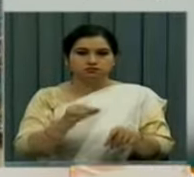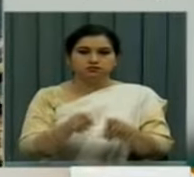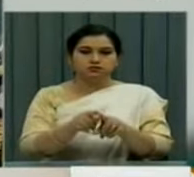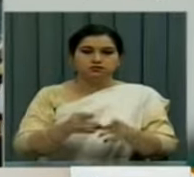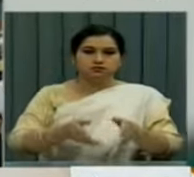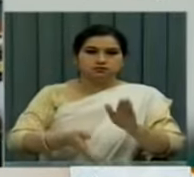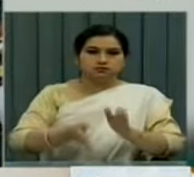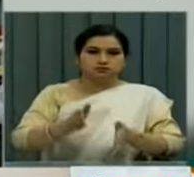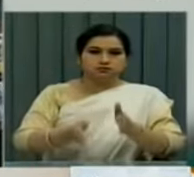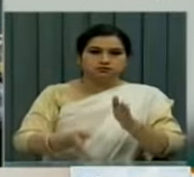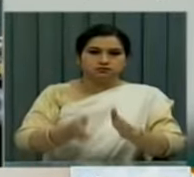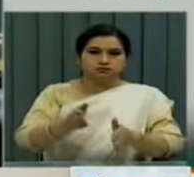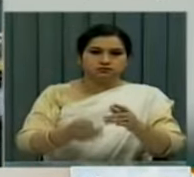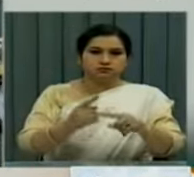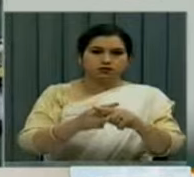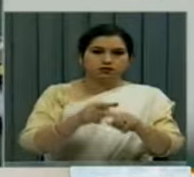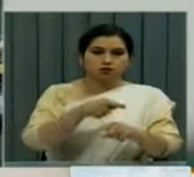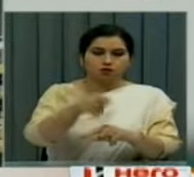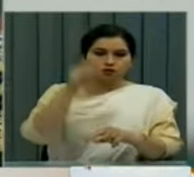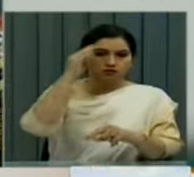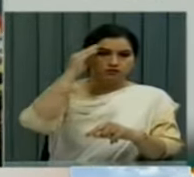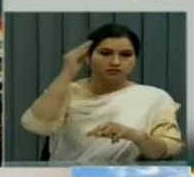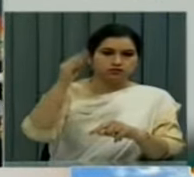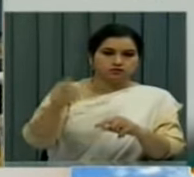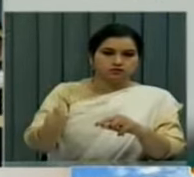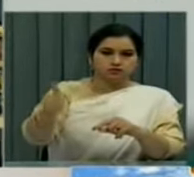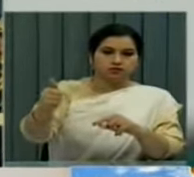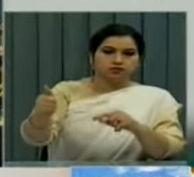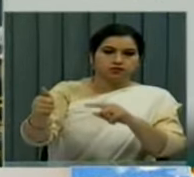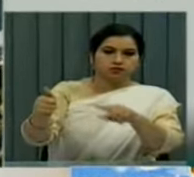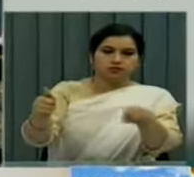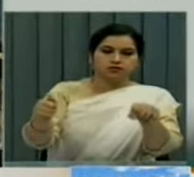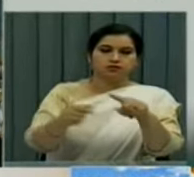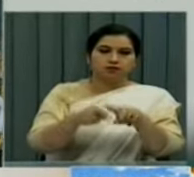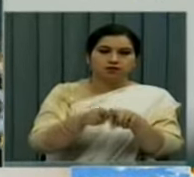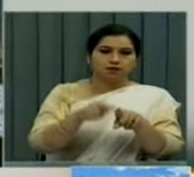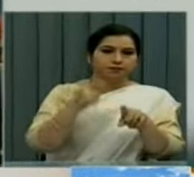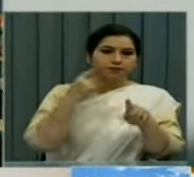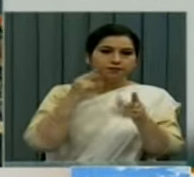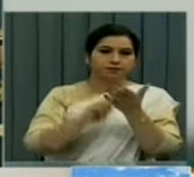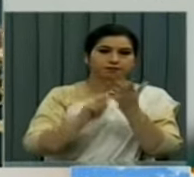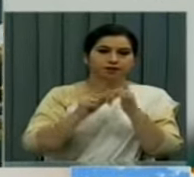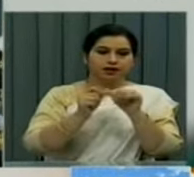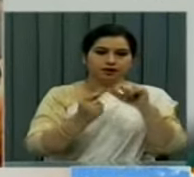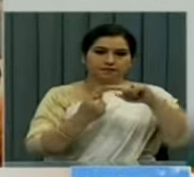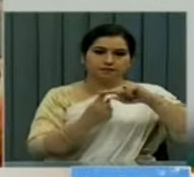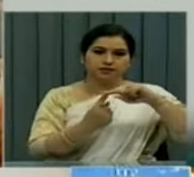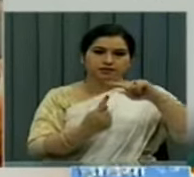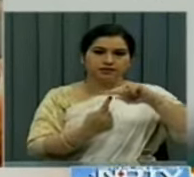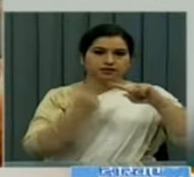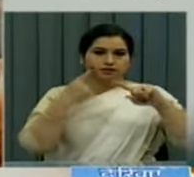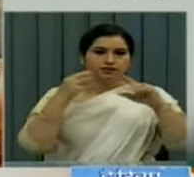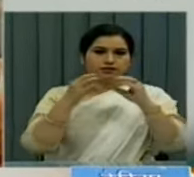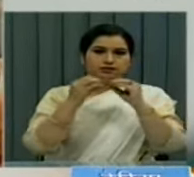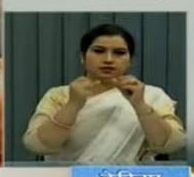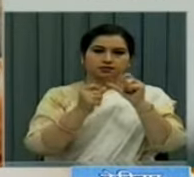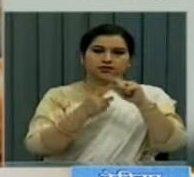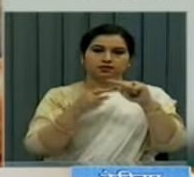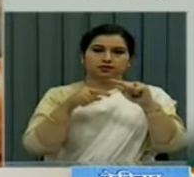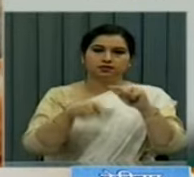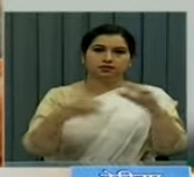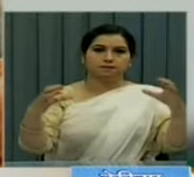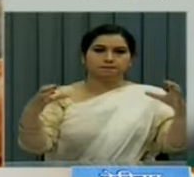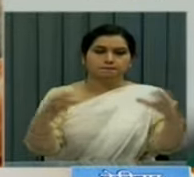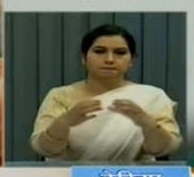मेंटेन, हाँ नक्सल के खिलाफ इनको यूज कर रहे हैं, लॉ एंड ऑर्डर मेंटेन करने के लिए भी इनको इस्तेमाल किया जा रहा है। इनको क्राउन रिजर्व पुलिस